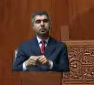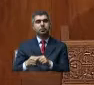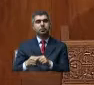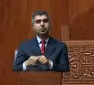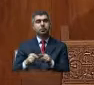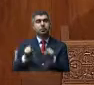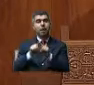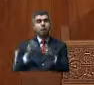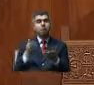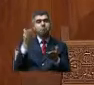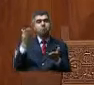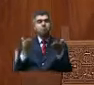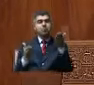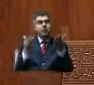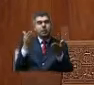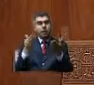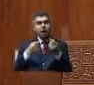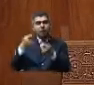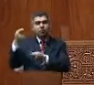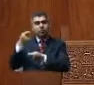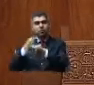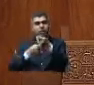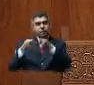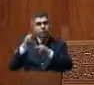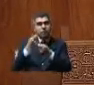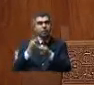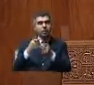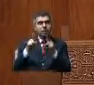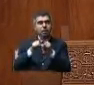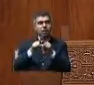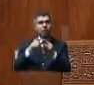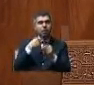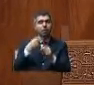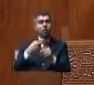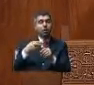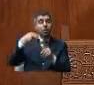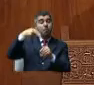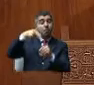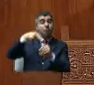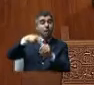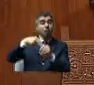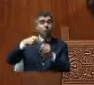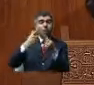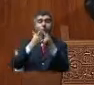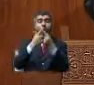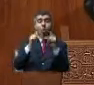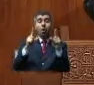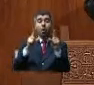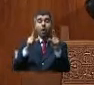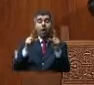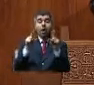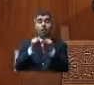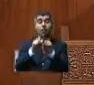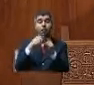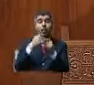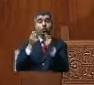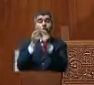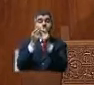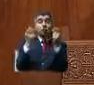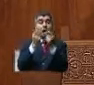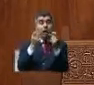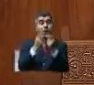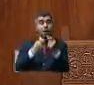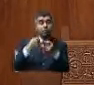وتحسين التوازنات الماليه والتنافسيه الاقتصاديه وتحرير الطاقات الاقتصاديه الوطنيه خاصه المقاوله